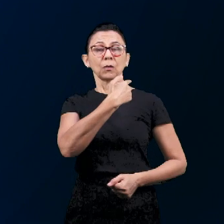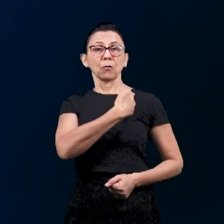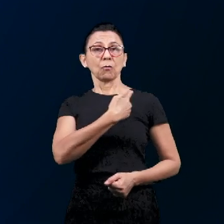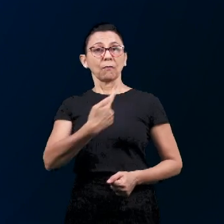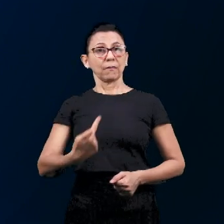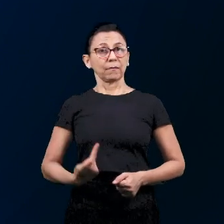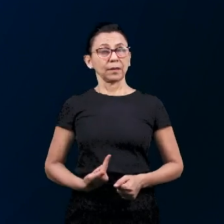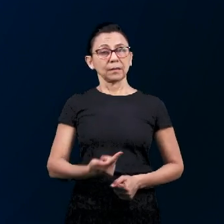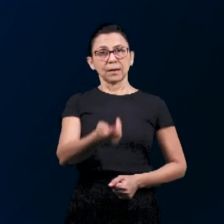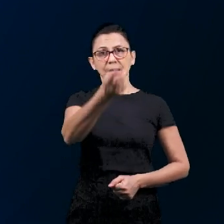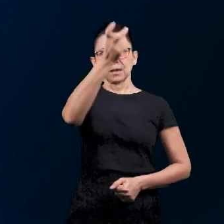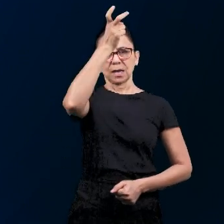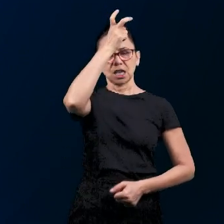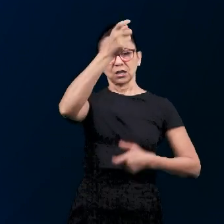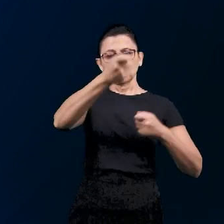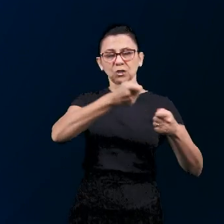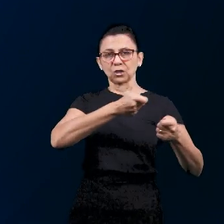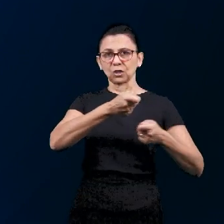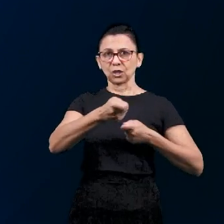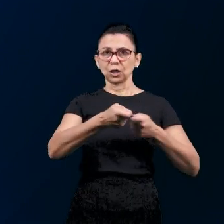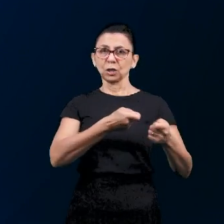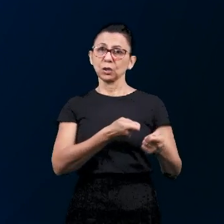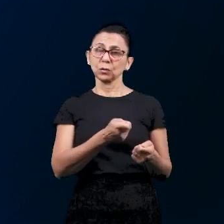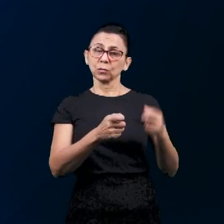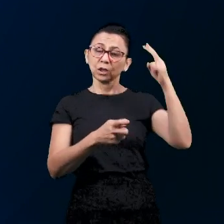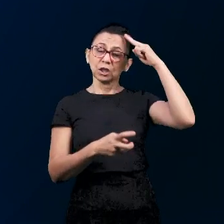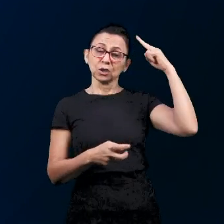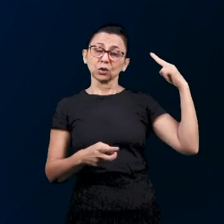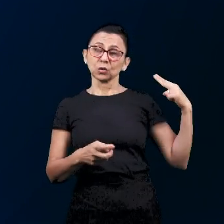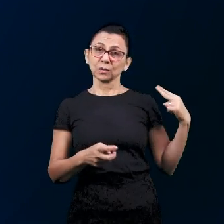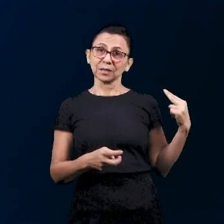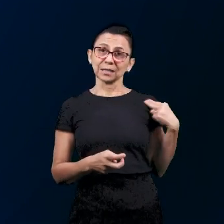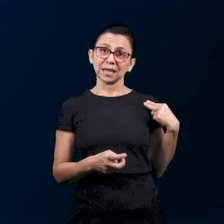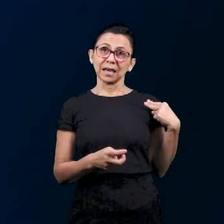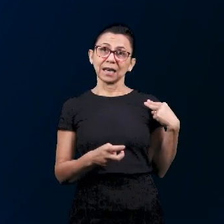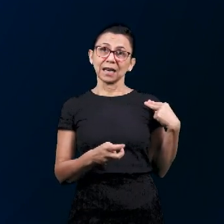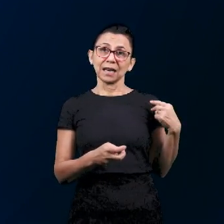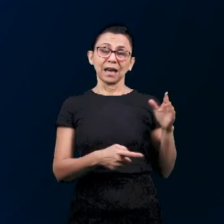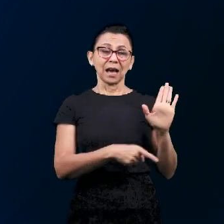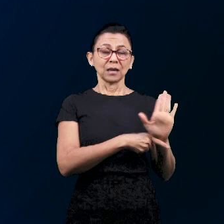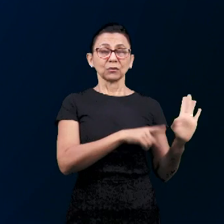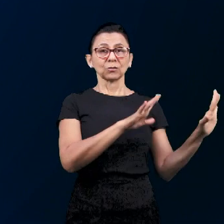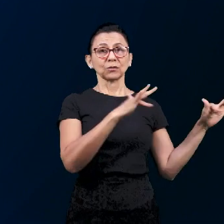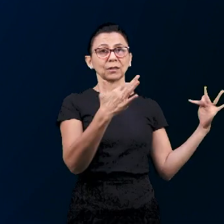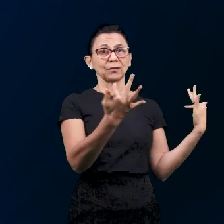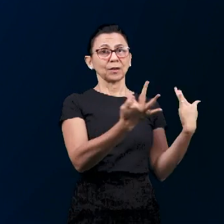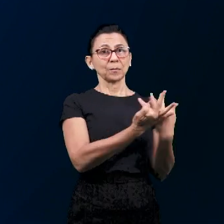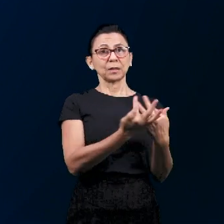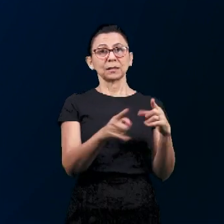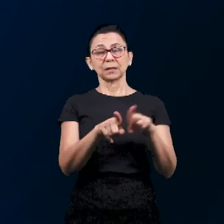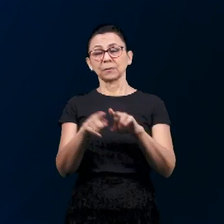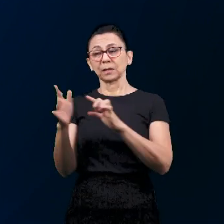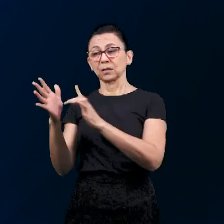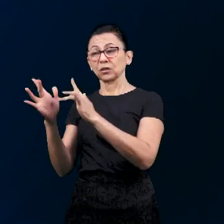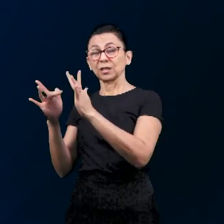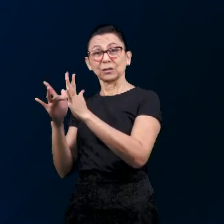frères. De la même manière, le Seigneur Jésus est mis en prison à cause des fausses accusations. Mais au troisième